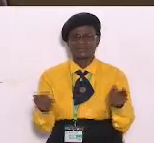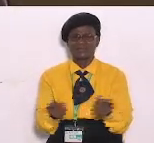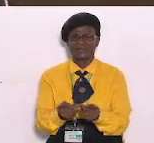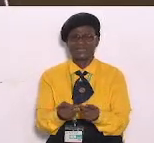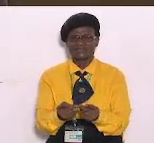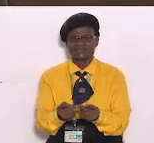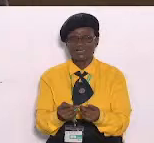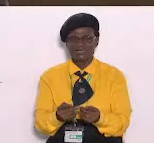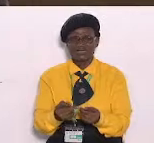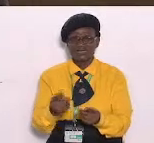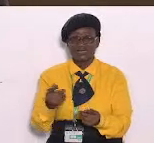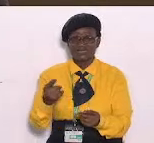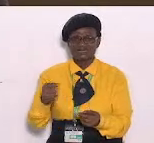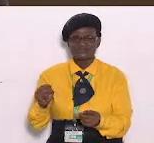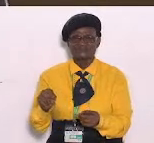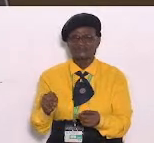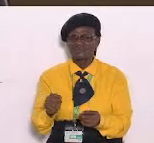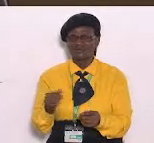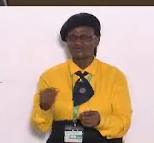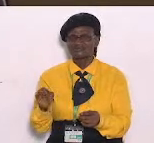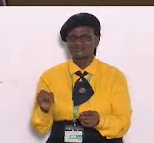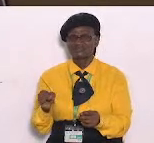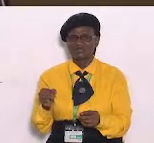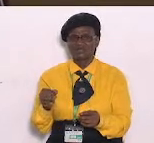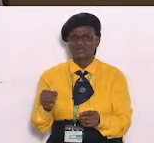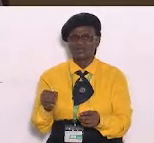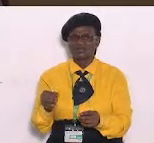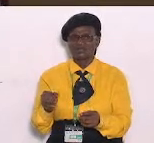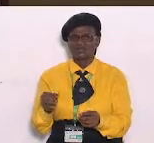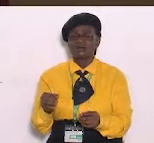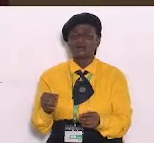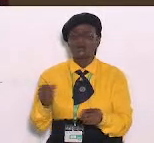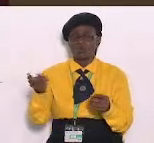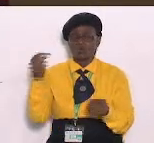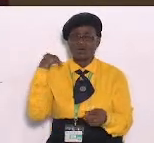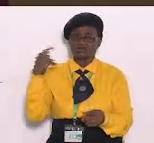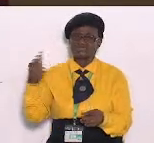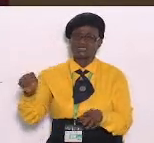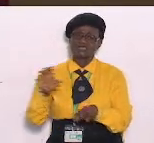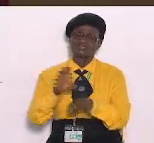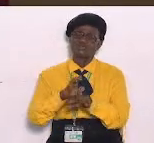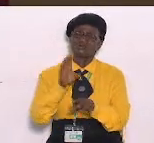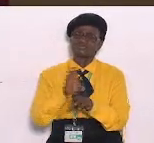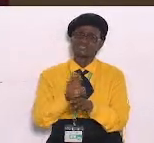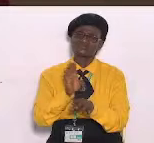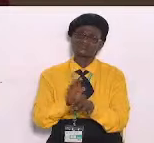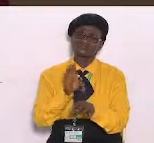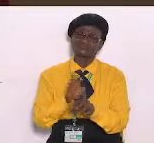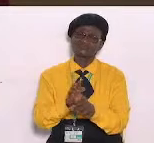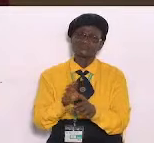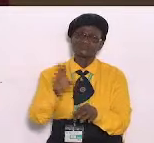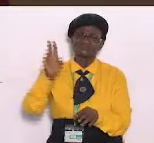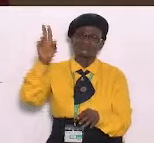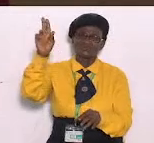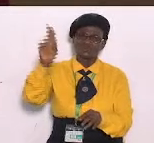venu la première place qui a été attaqué était